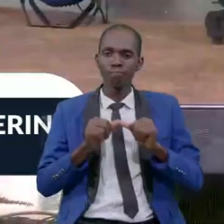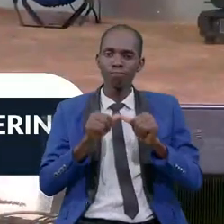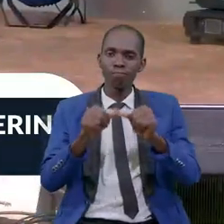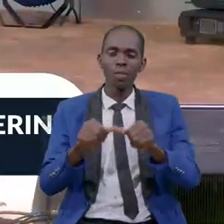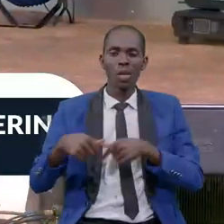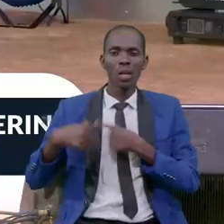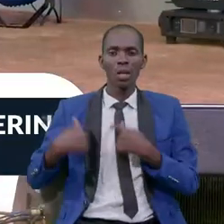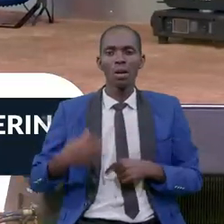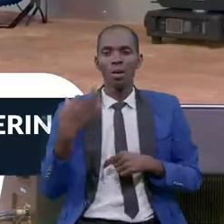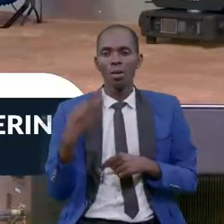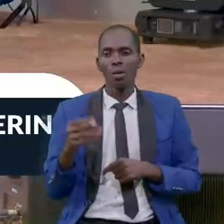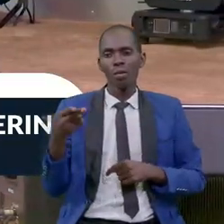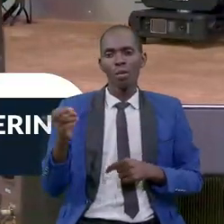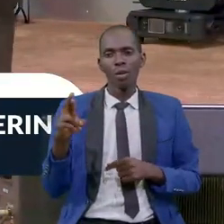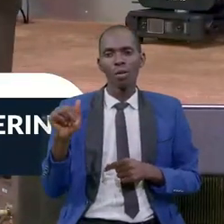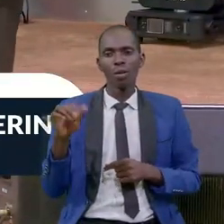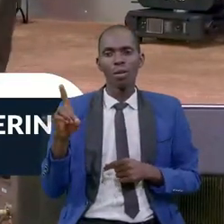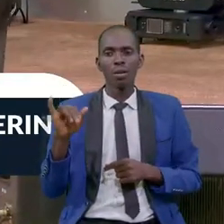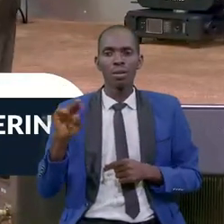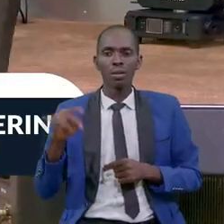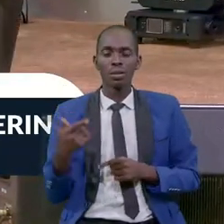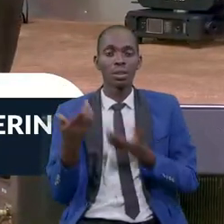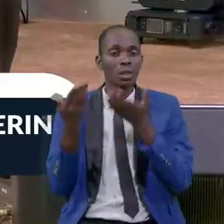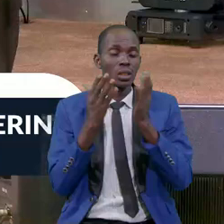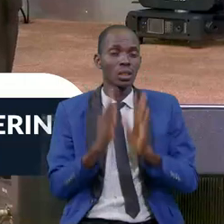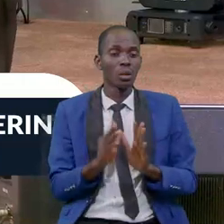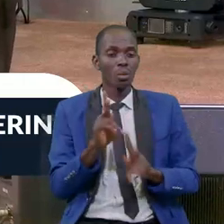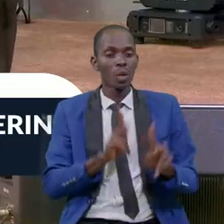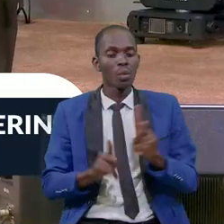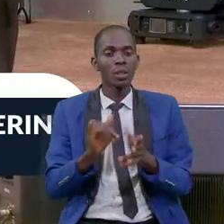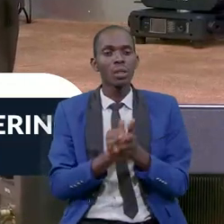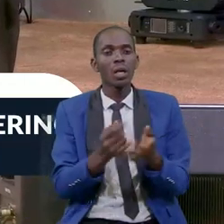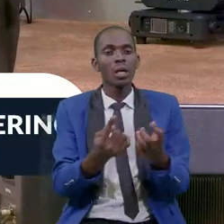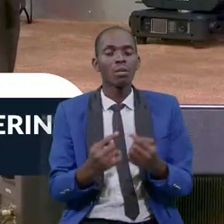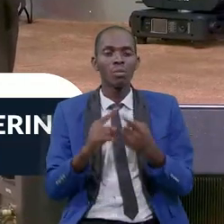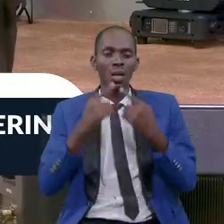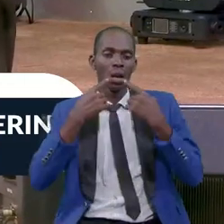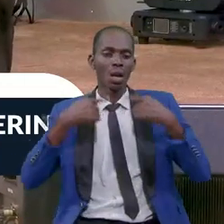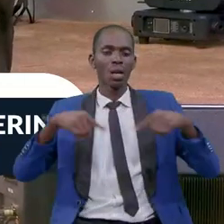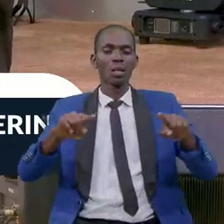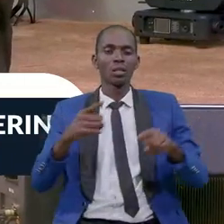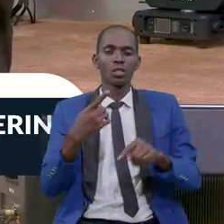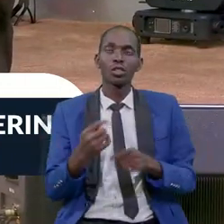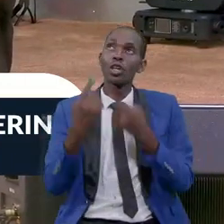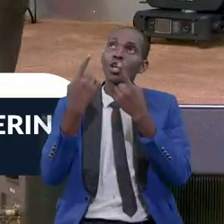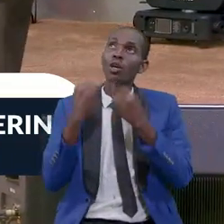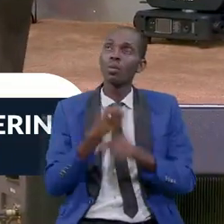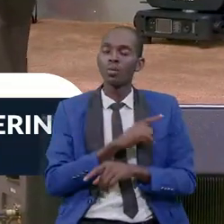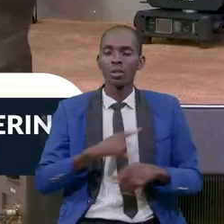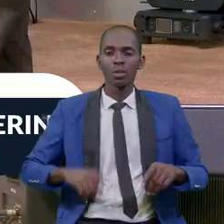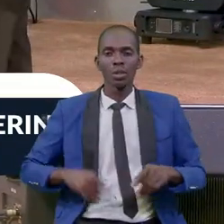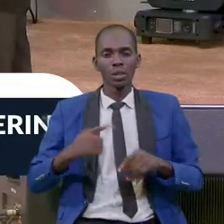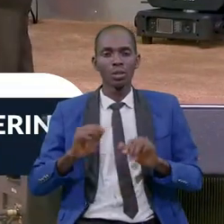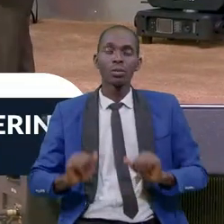serviteurs annonciateurs. Alors, ceux qui viennent annoncer l'avènement du Seigneur, des